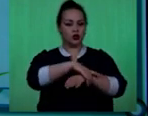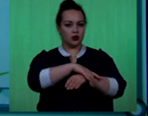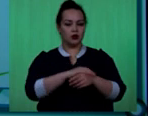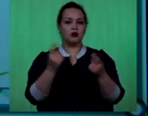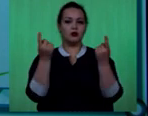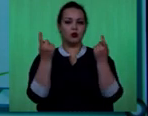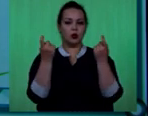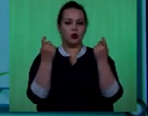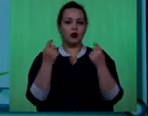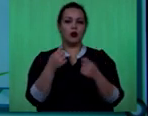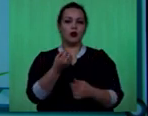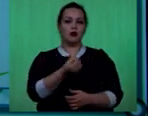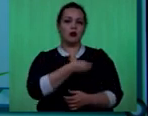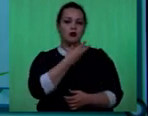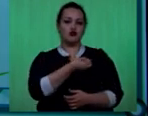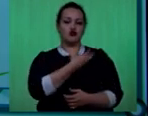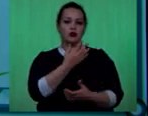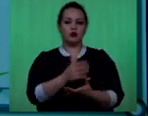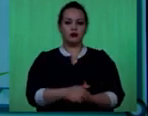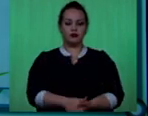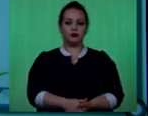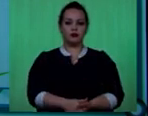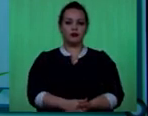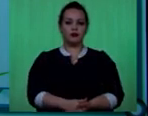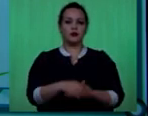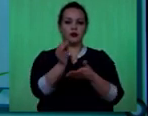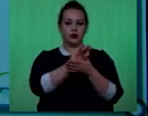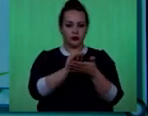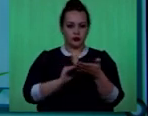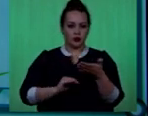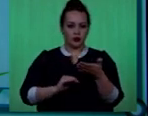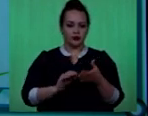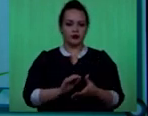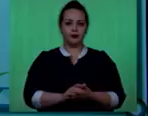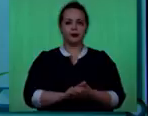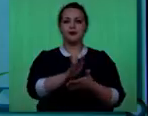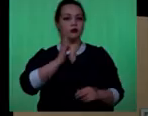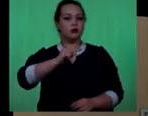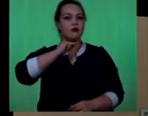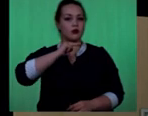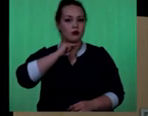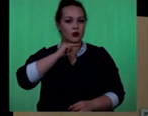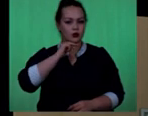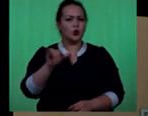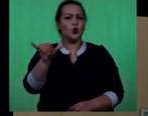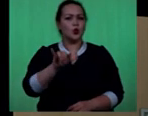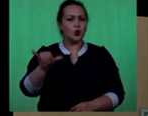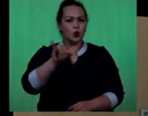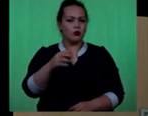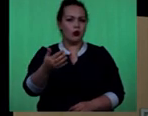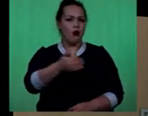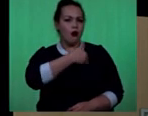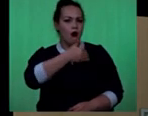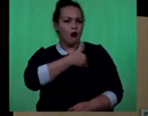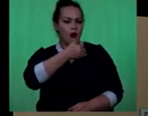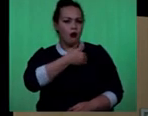бухару или van de jean записали продолжаем куда хотели